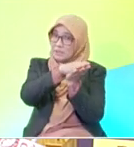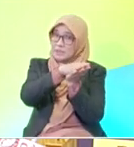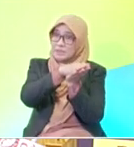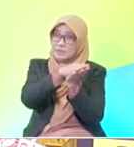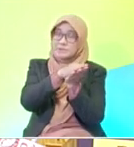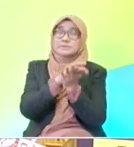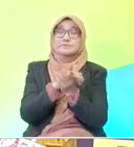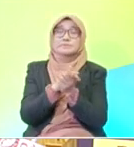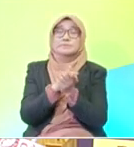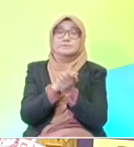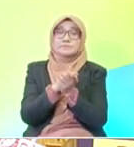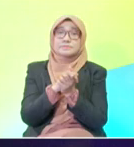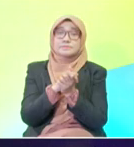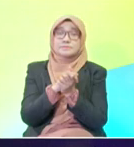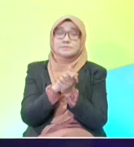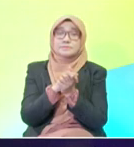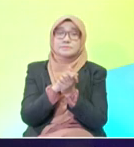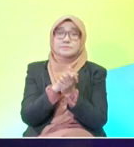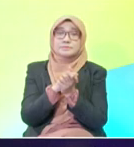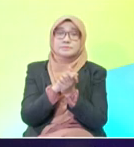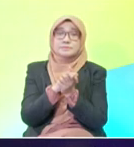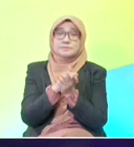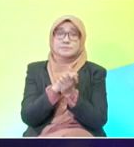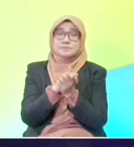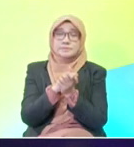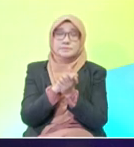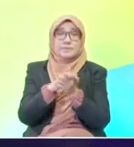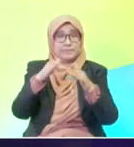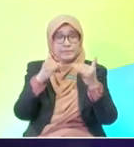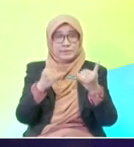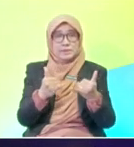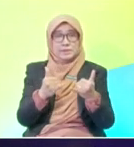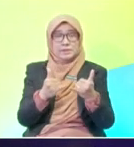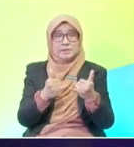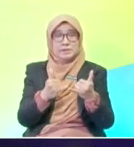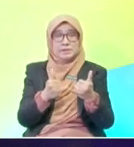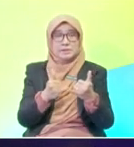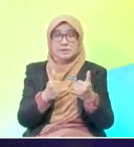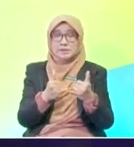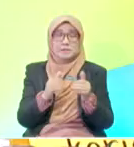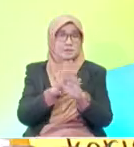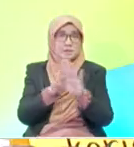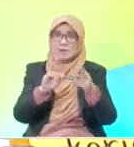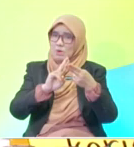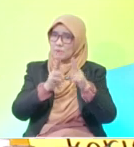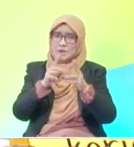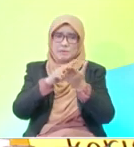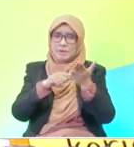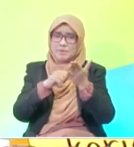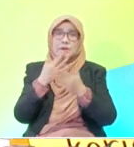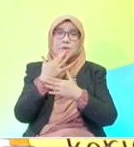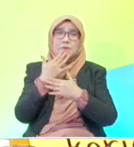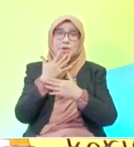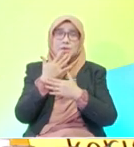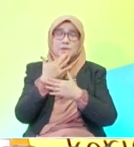tampal. Kemaskan. Okey, dah tampal kan? Okey, dah jadi macam ni. Okey, sekarang ni kita tak ubah apa-apa warna pada kotak. Jadi ada